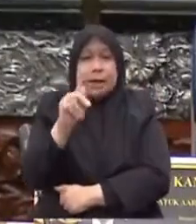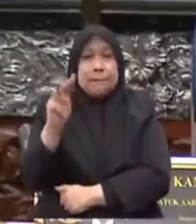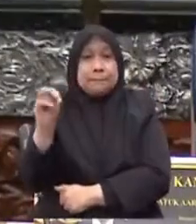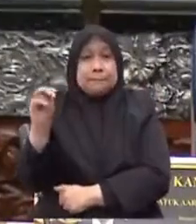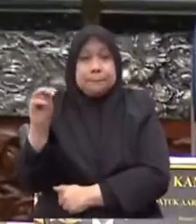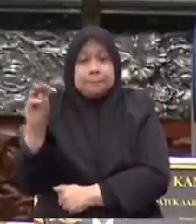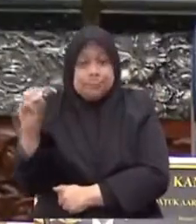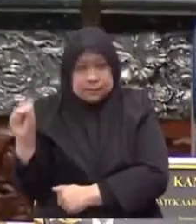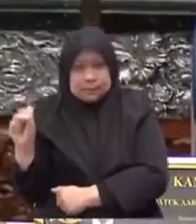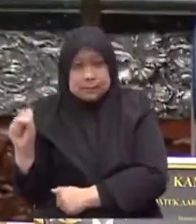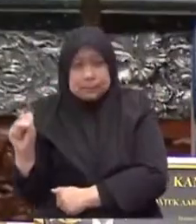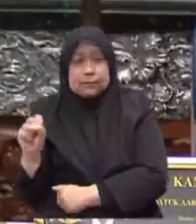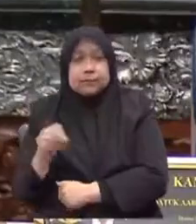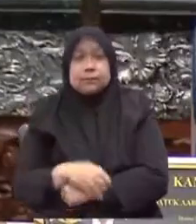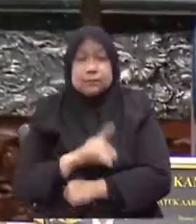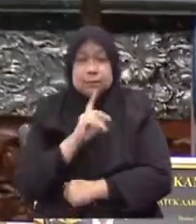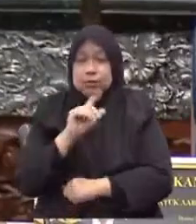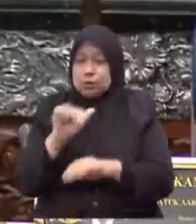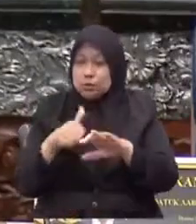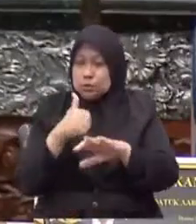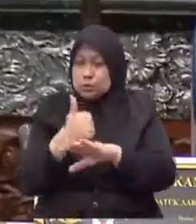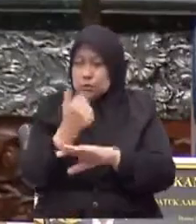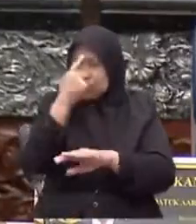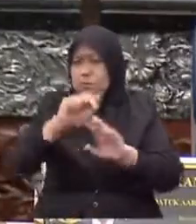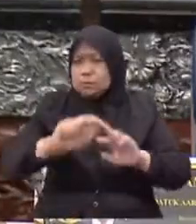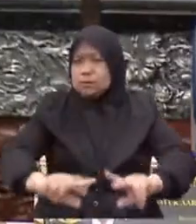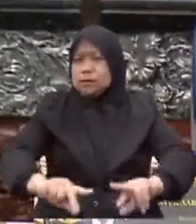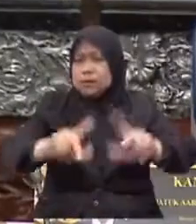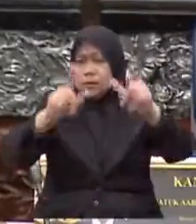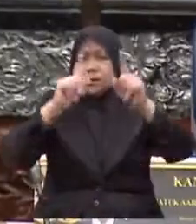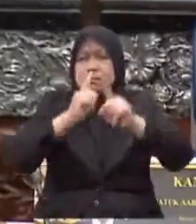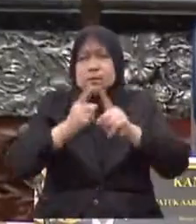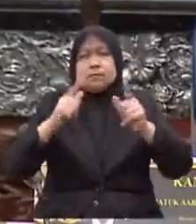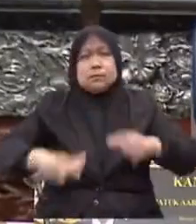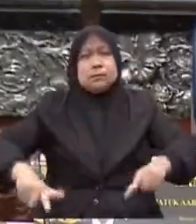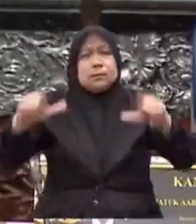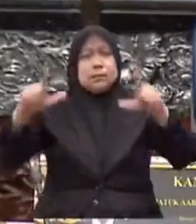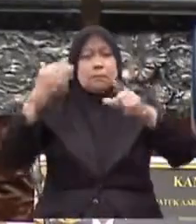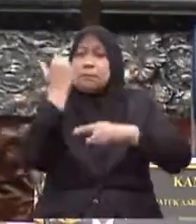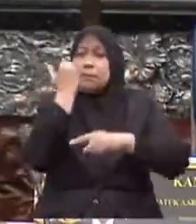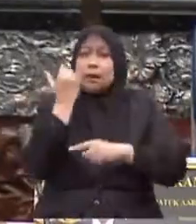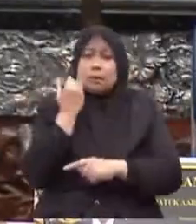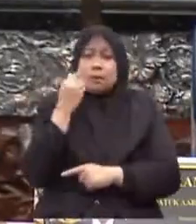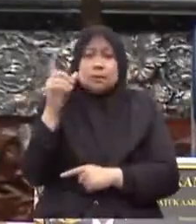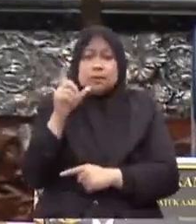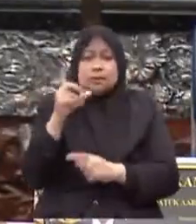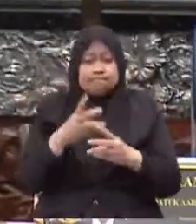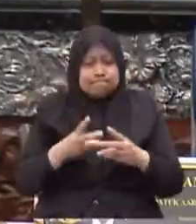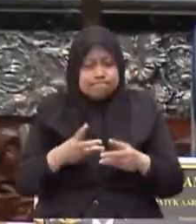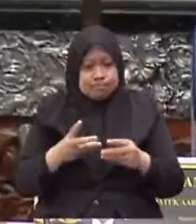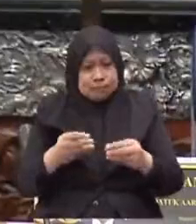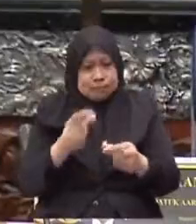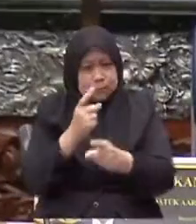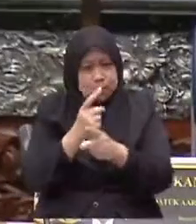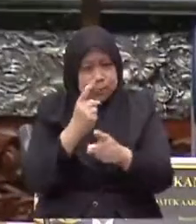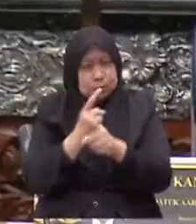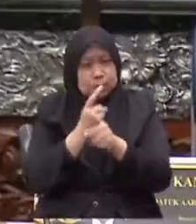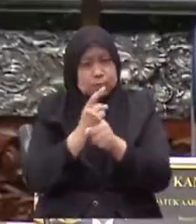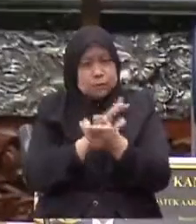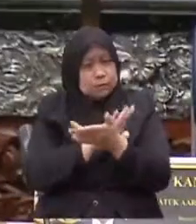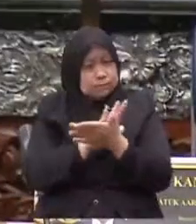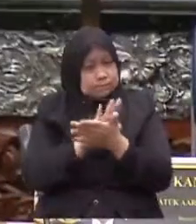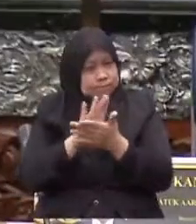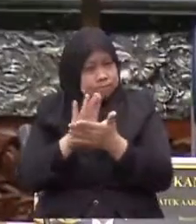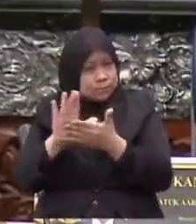telah ditubuhkan untuk meningkatkan dan memartabatkan makam syariah secara holistik selaras dengan